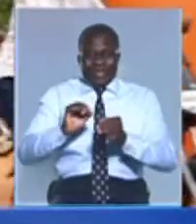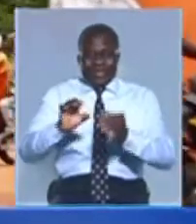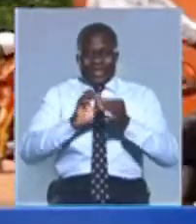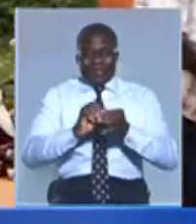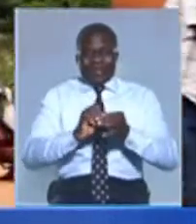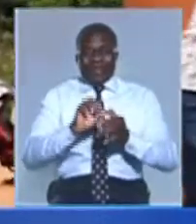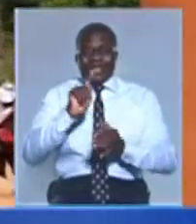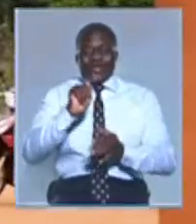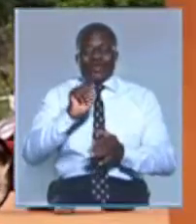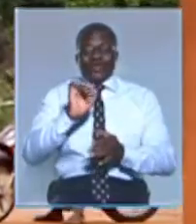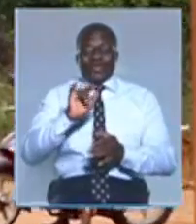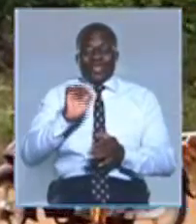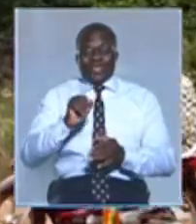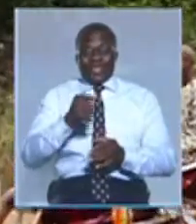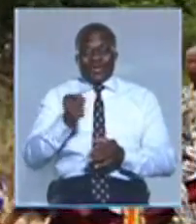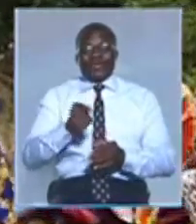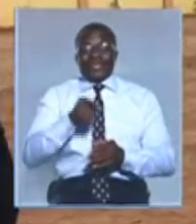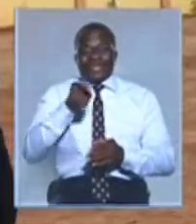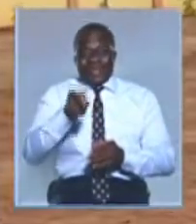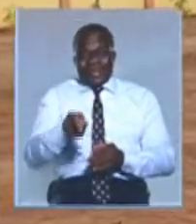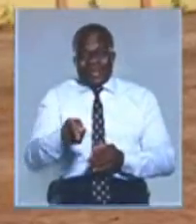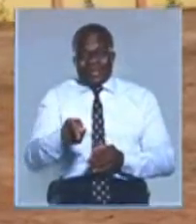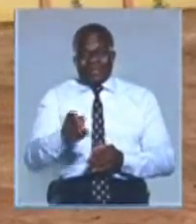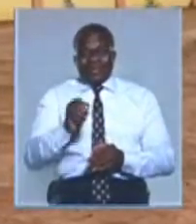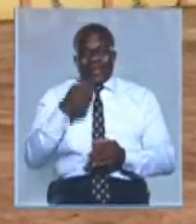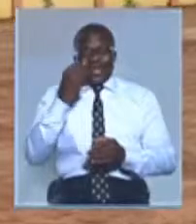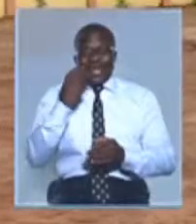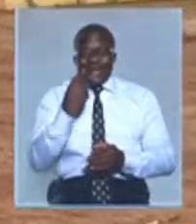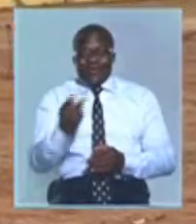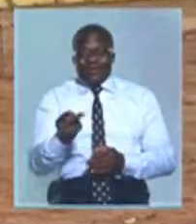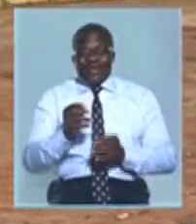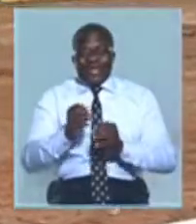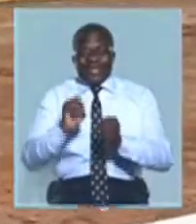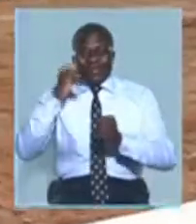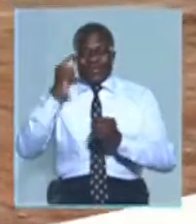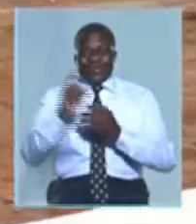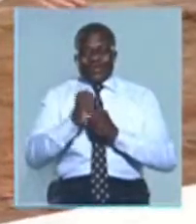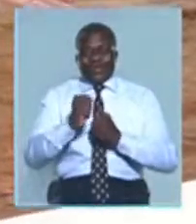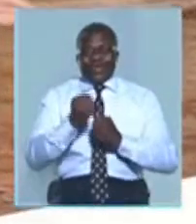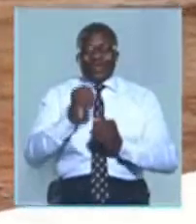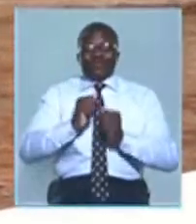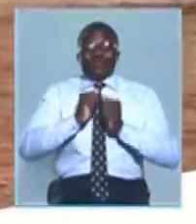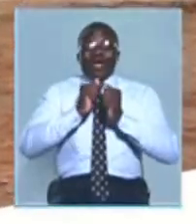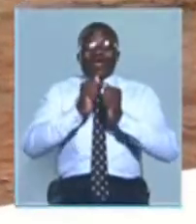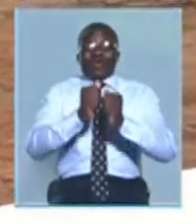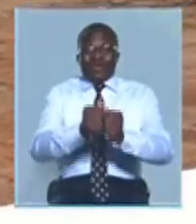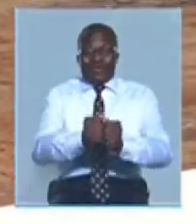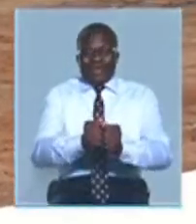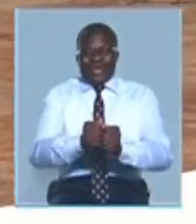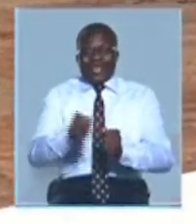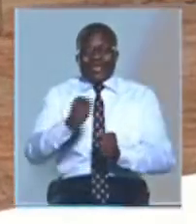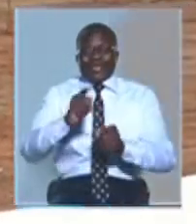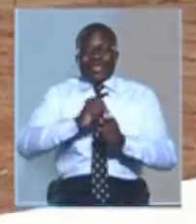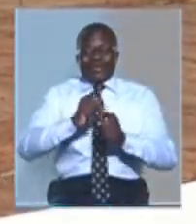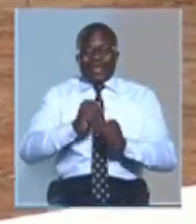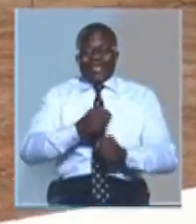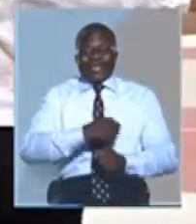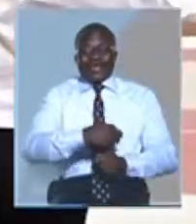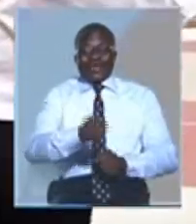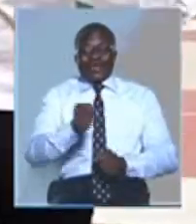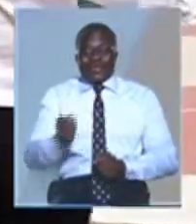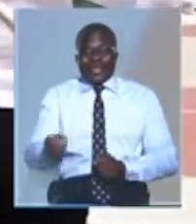Fédération tunisienne de tennis est conduite. Elle y découvre les efforts du gouvernement pour accompagner les pratiquants de